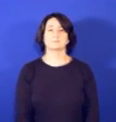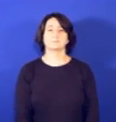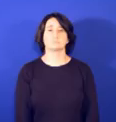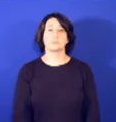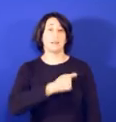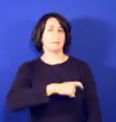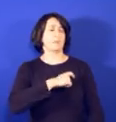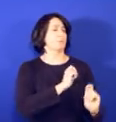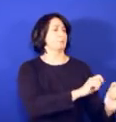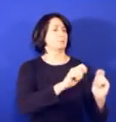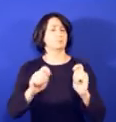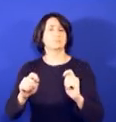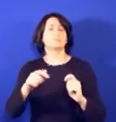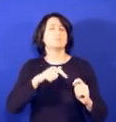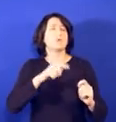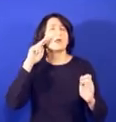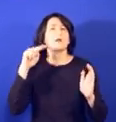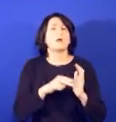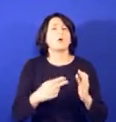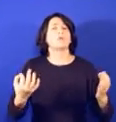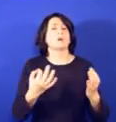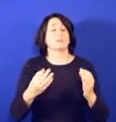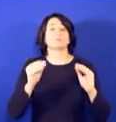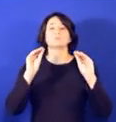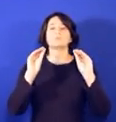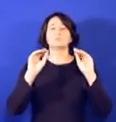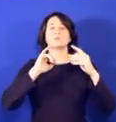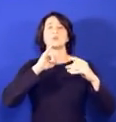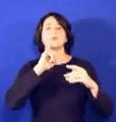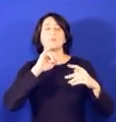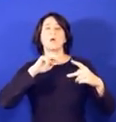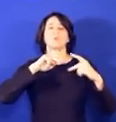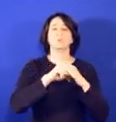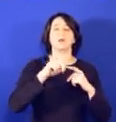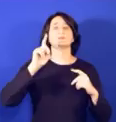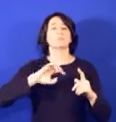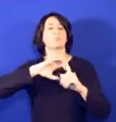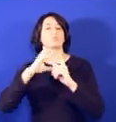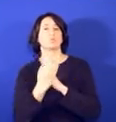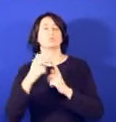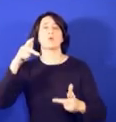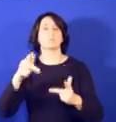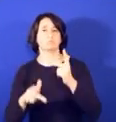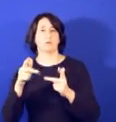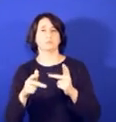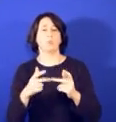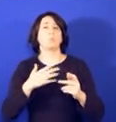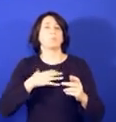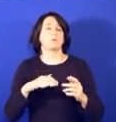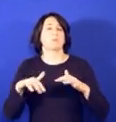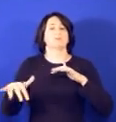75. urteurrena betetzen da, eta Bizkaiko Foru Aldundiko Kultura Sailak aukera aprobetxatu nahi izan du bi sari berezi